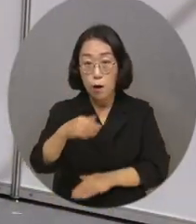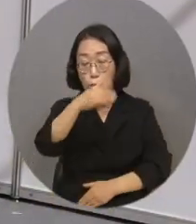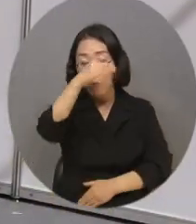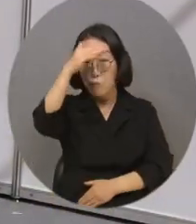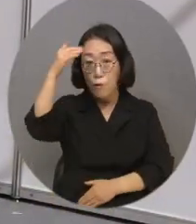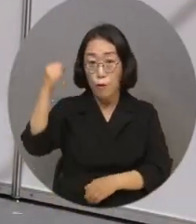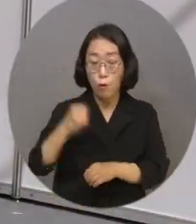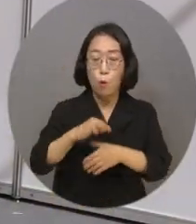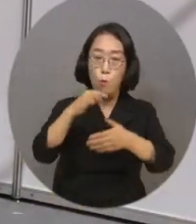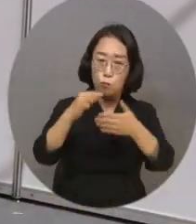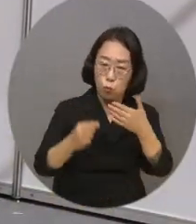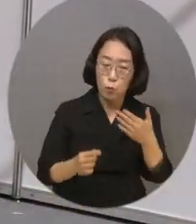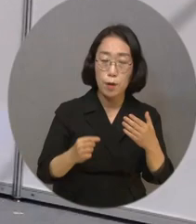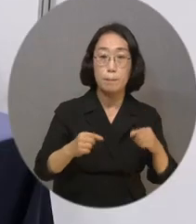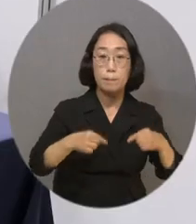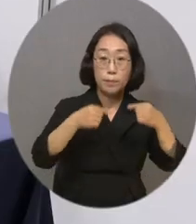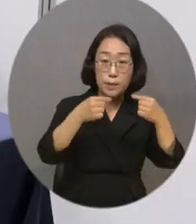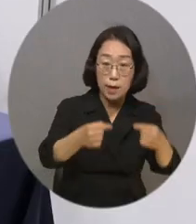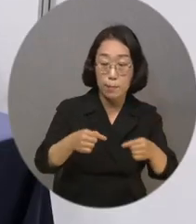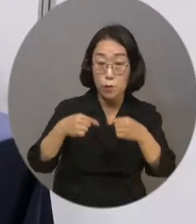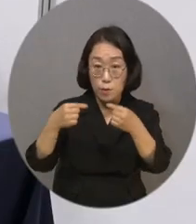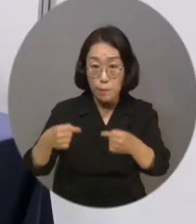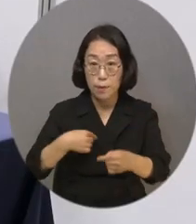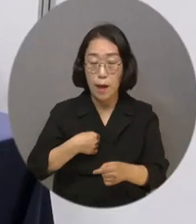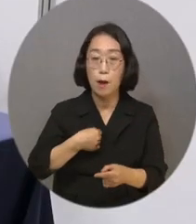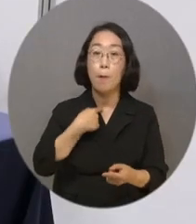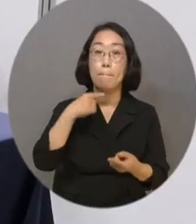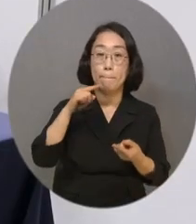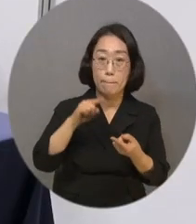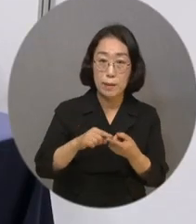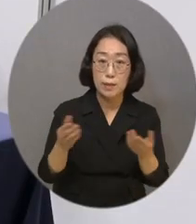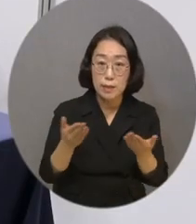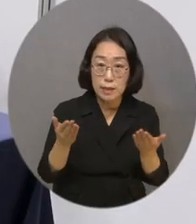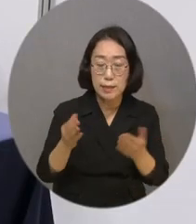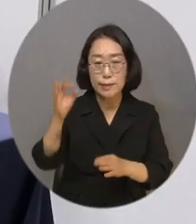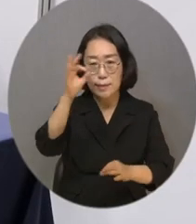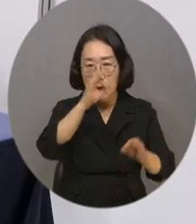다양한 프로그램에 참여하며 자신과 맞는 일자리를